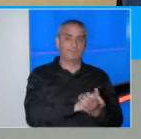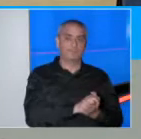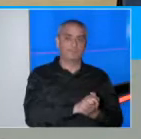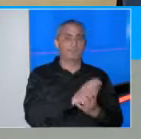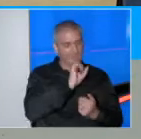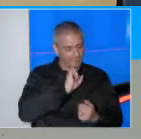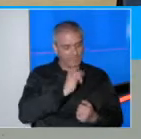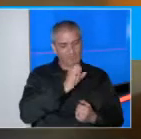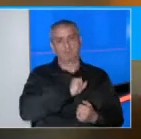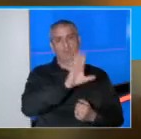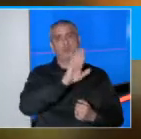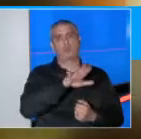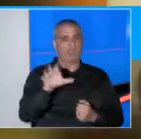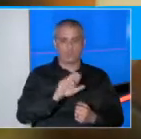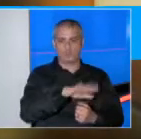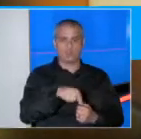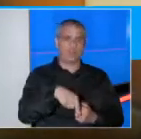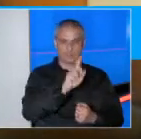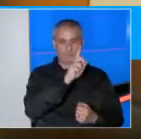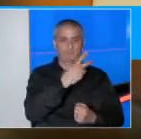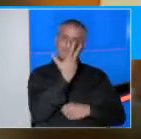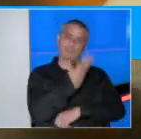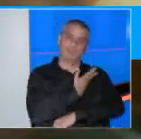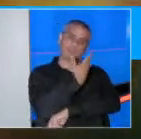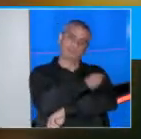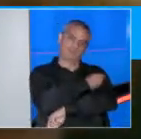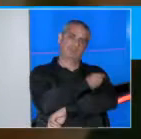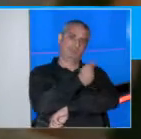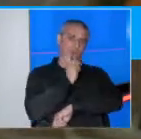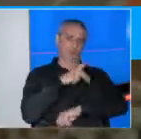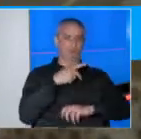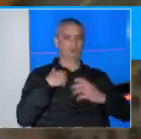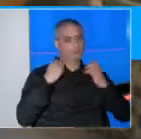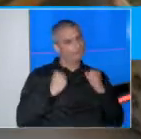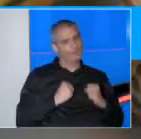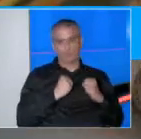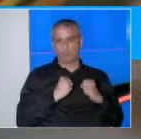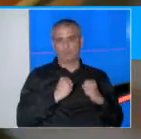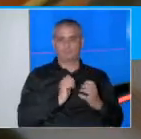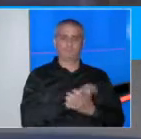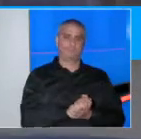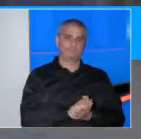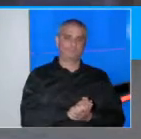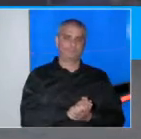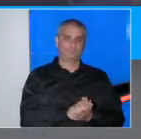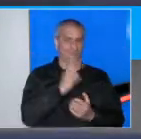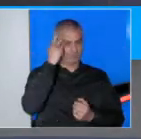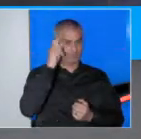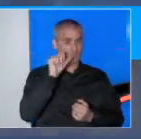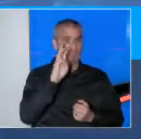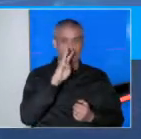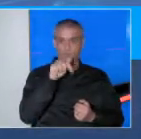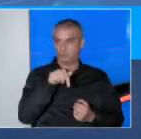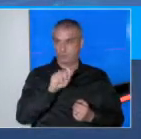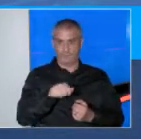שילחו את הילדים, או קחו את הילדים להתחסן, כי החיסון בטוח ומונע תחלואה. פרופסור אש, אתה יודע,